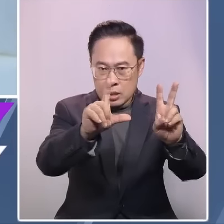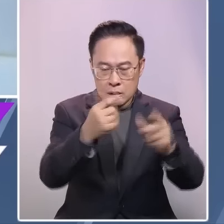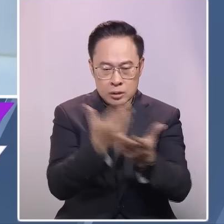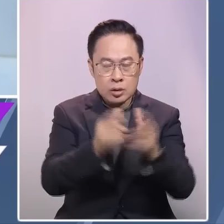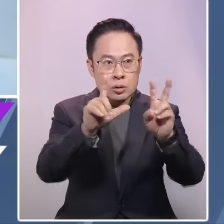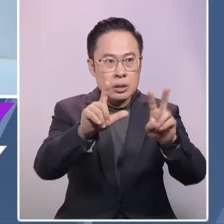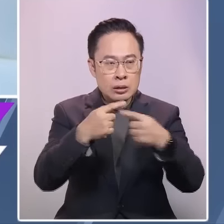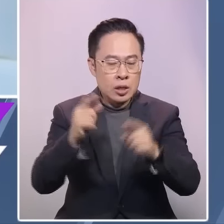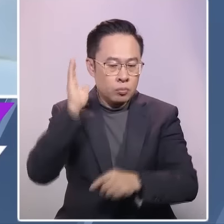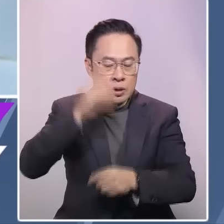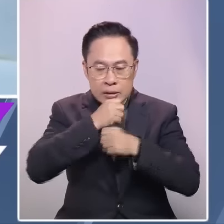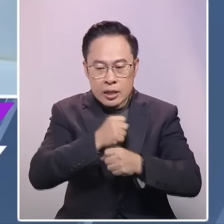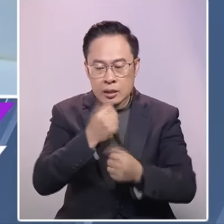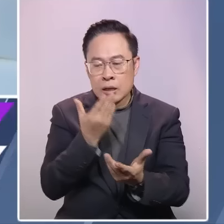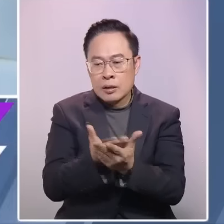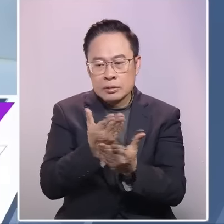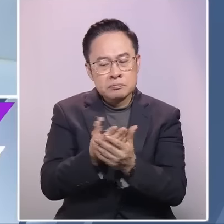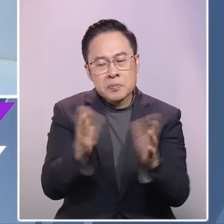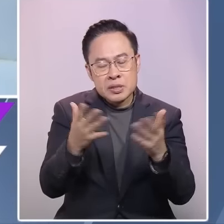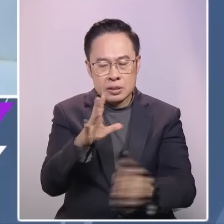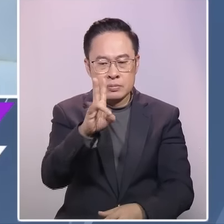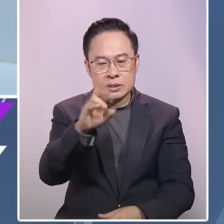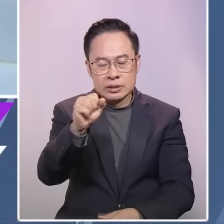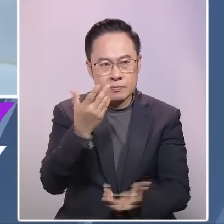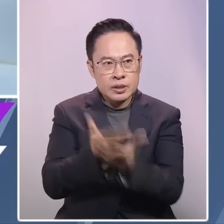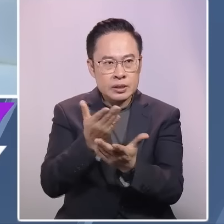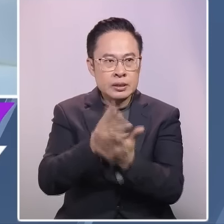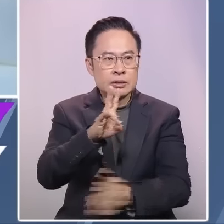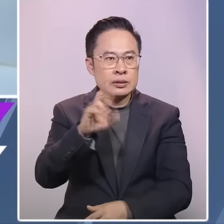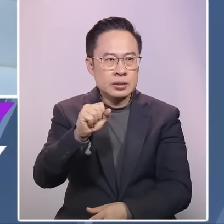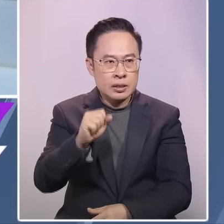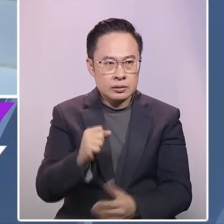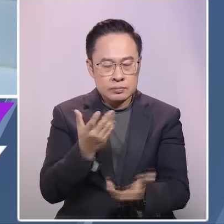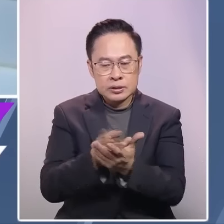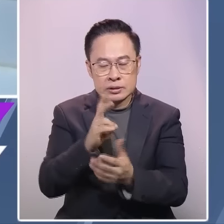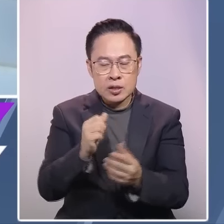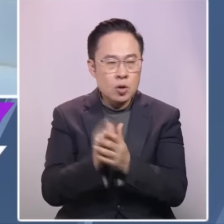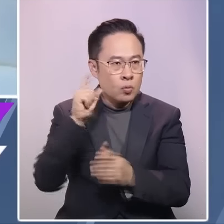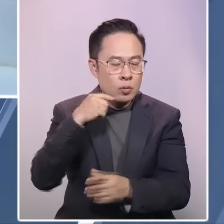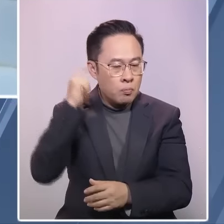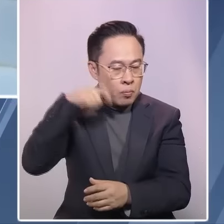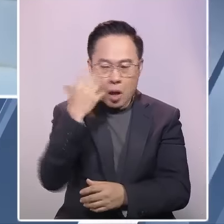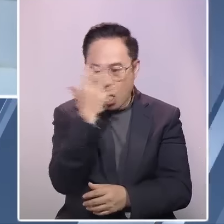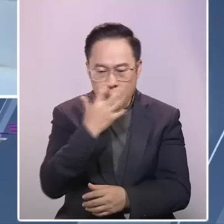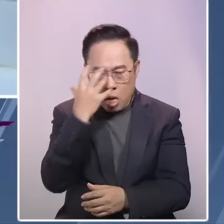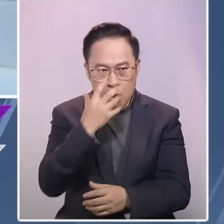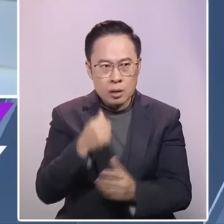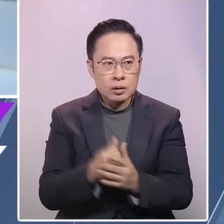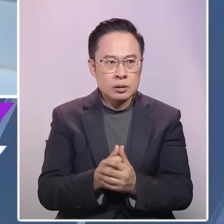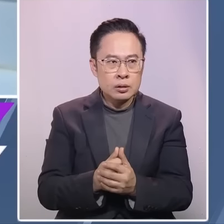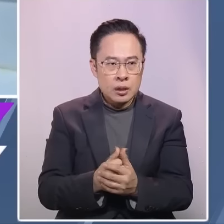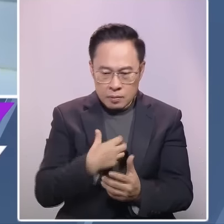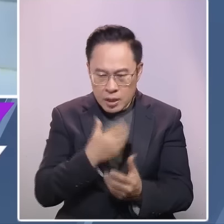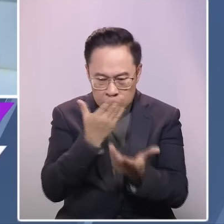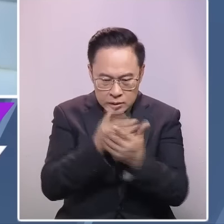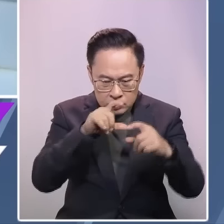มีไหมแม่มีไแม่ว่าแม่บ่มีอีแม่เใจอ่อนไอ้แม่นะแม่ว่ามีมีมันก็เอาาแม่